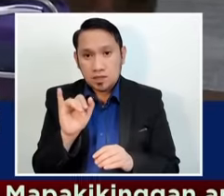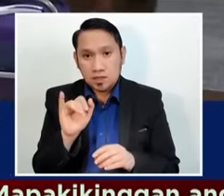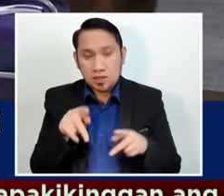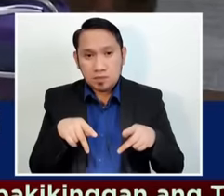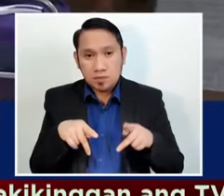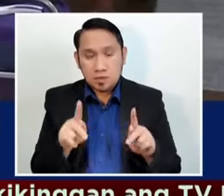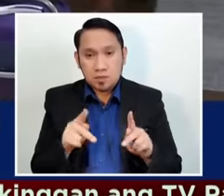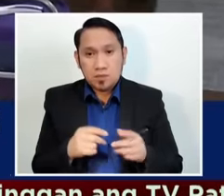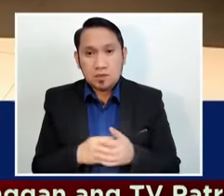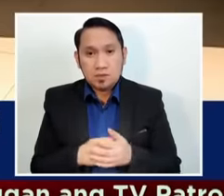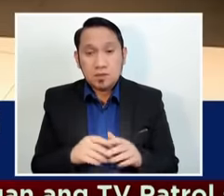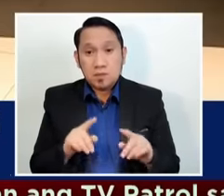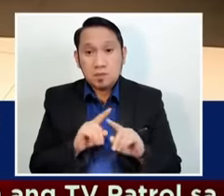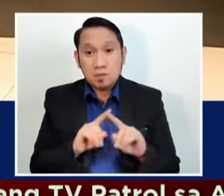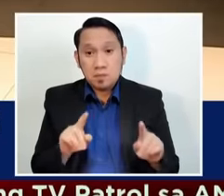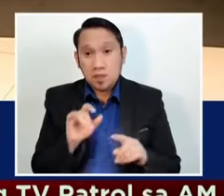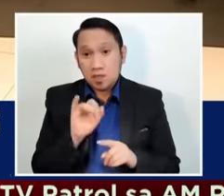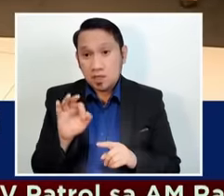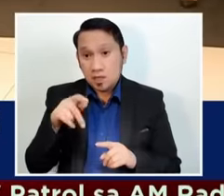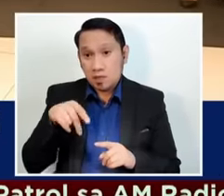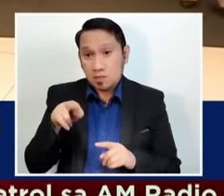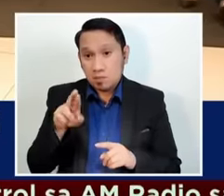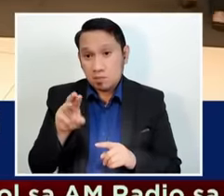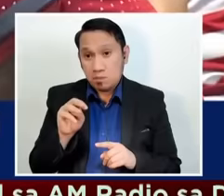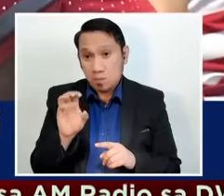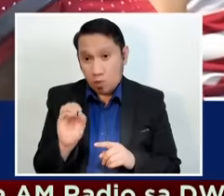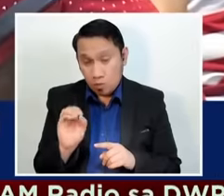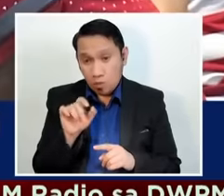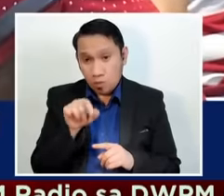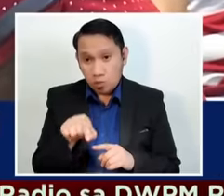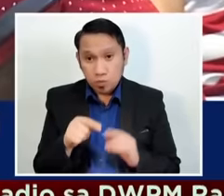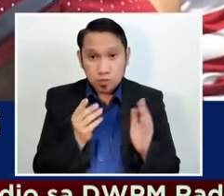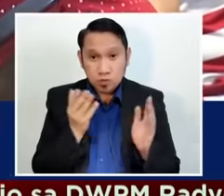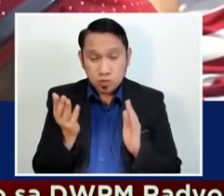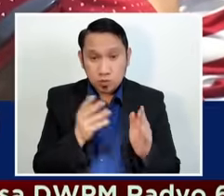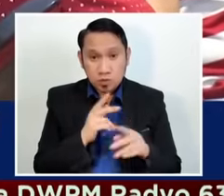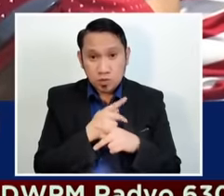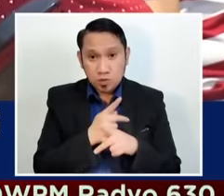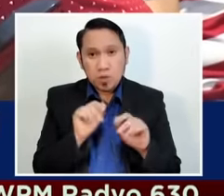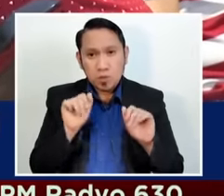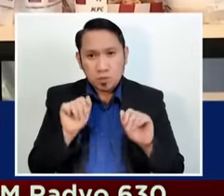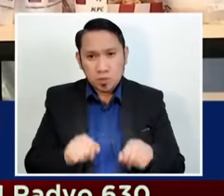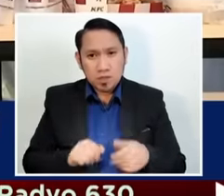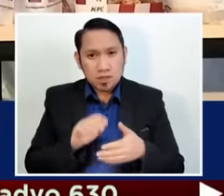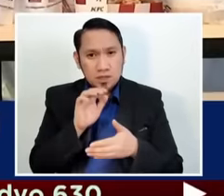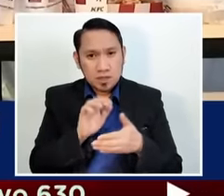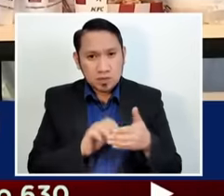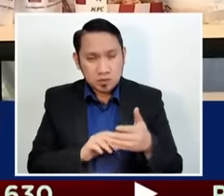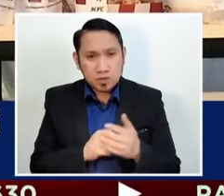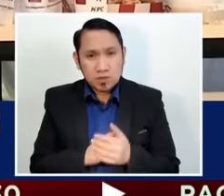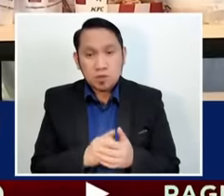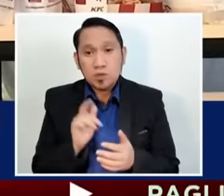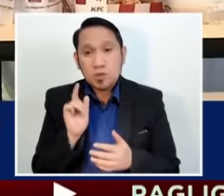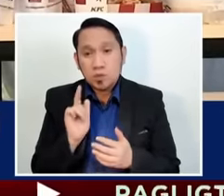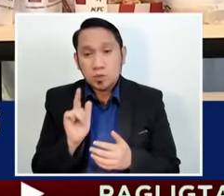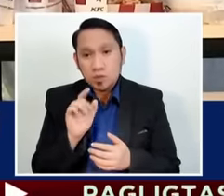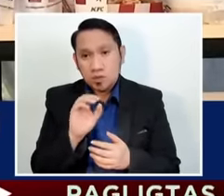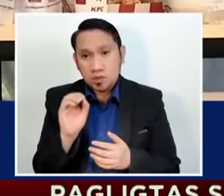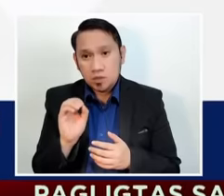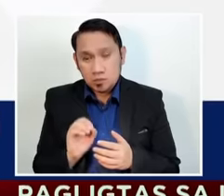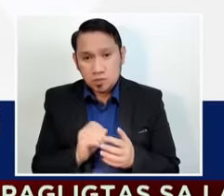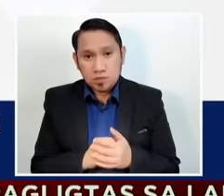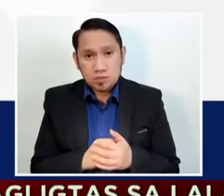kung sakaling may promo nga ang isang produkto o serbisyo, pwede bang bawasan pa ito ng senior citizen